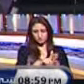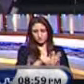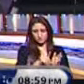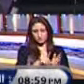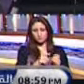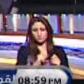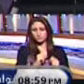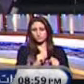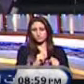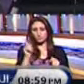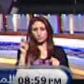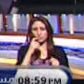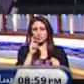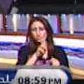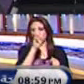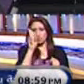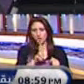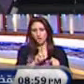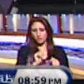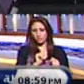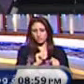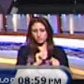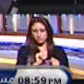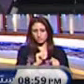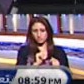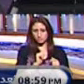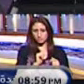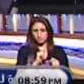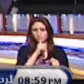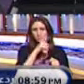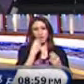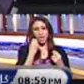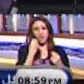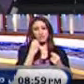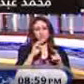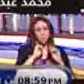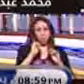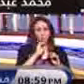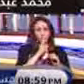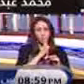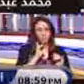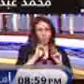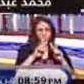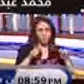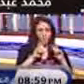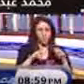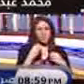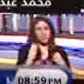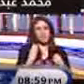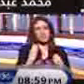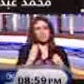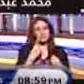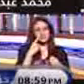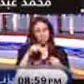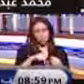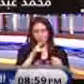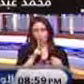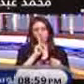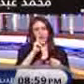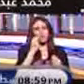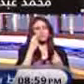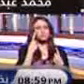هيكون يعني انا حاليا حفاظا على سريه التحقيقات اقدر اقول لحضرتك ان ده امر هيكون سابق الاوان، ولكن